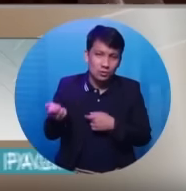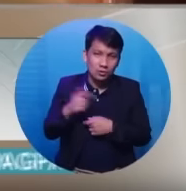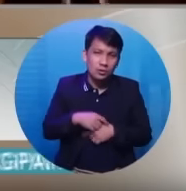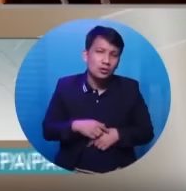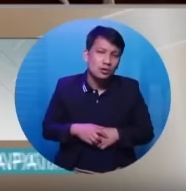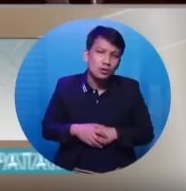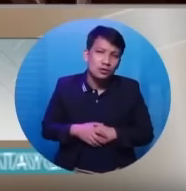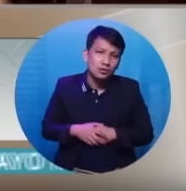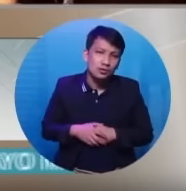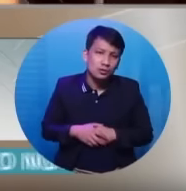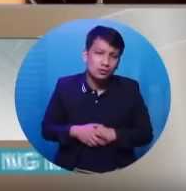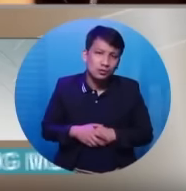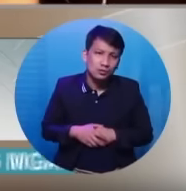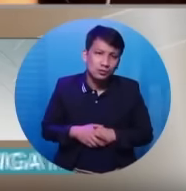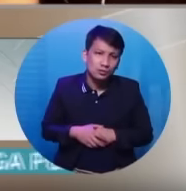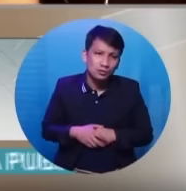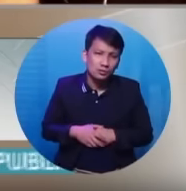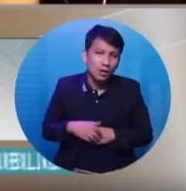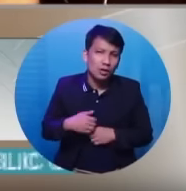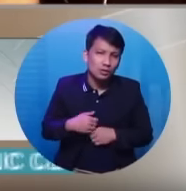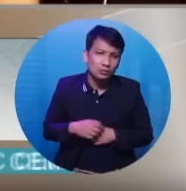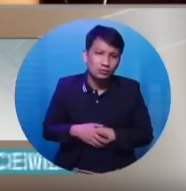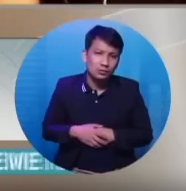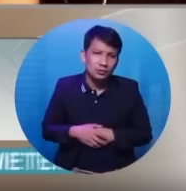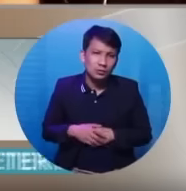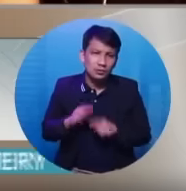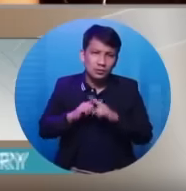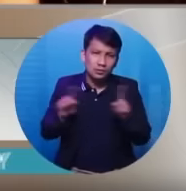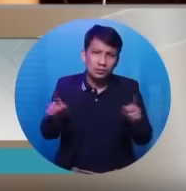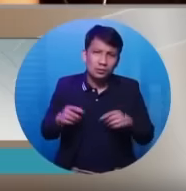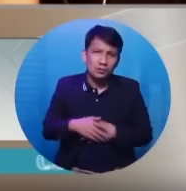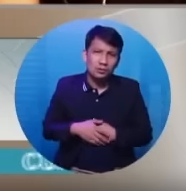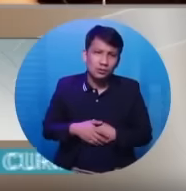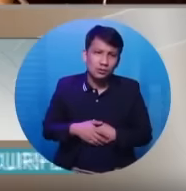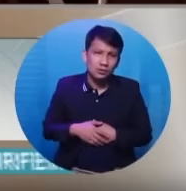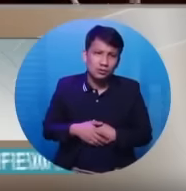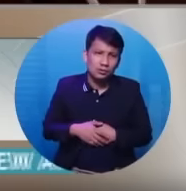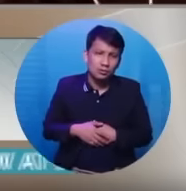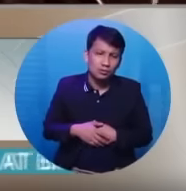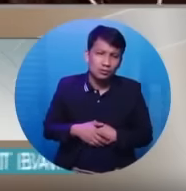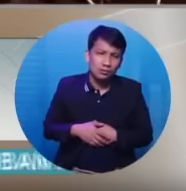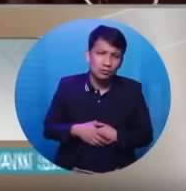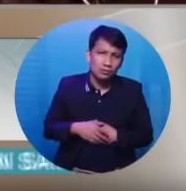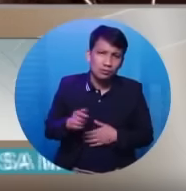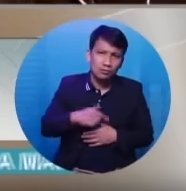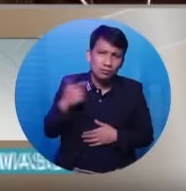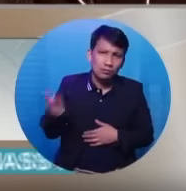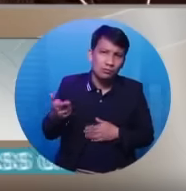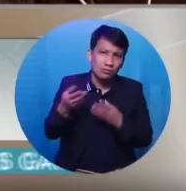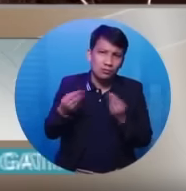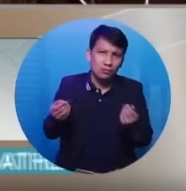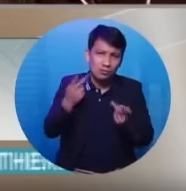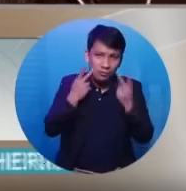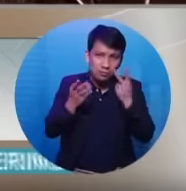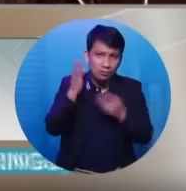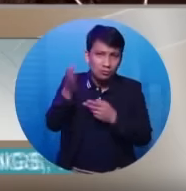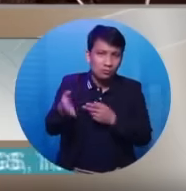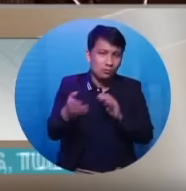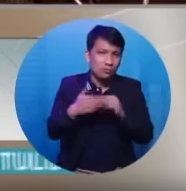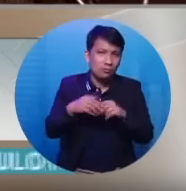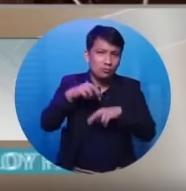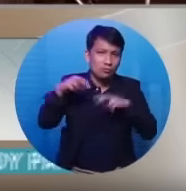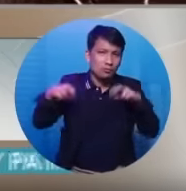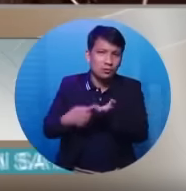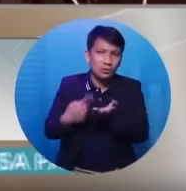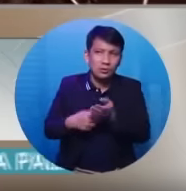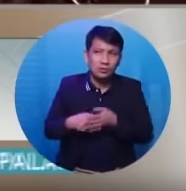nyo. Opo. Deeply appreciated sir. Opo. Sir, ganito na lang. Ano po ba pwede kong magawa? Gusto ko rin kasi bumisita dyan para maupuan itong